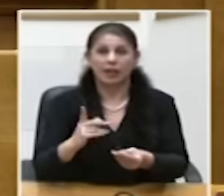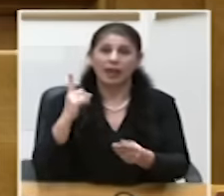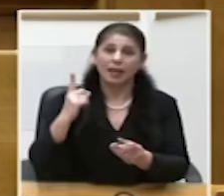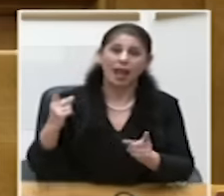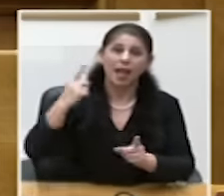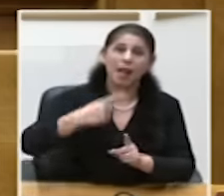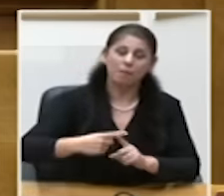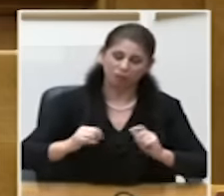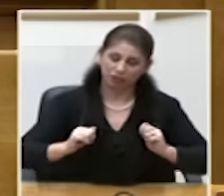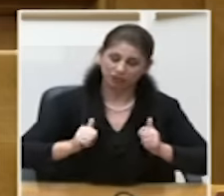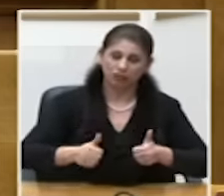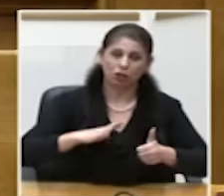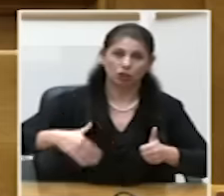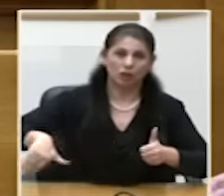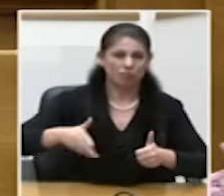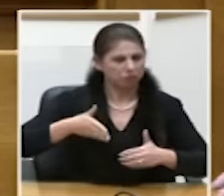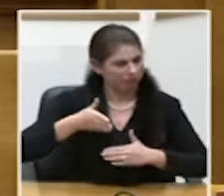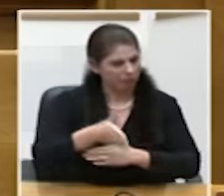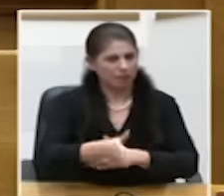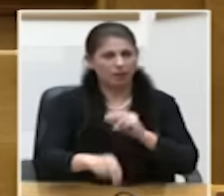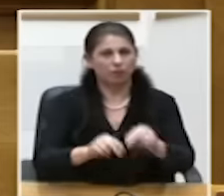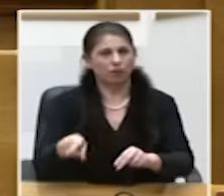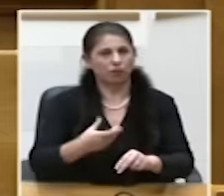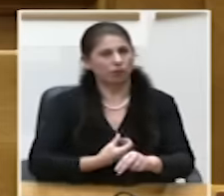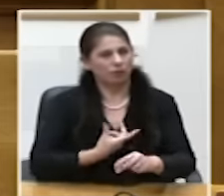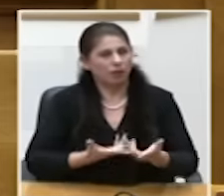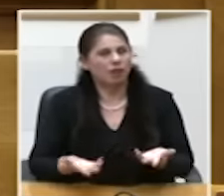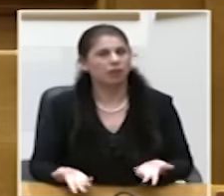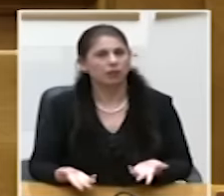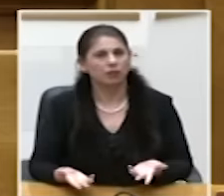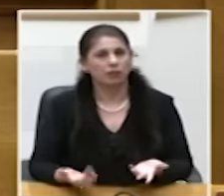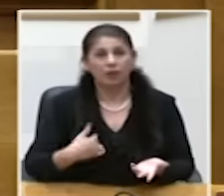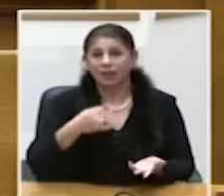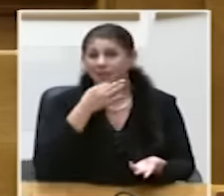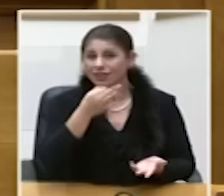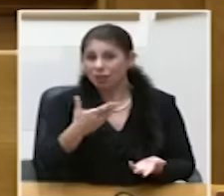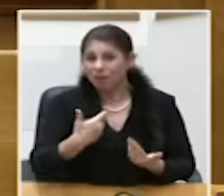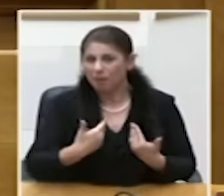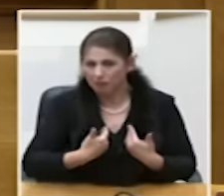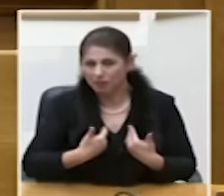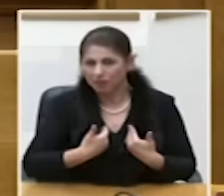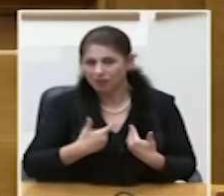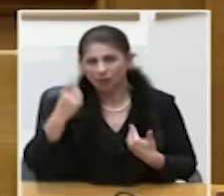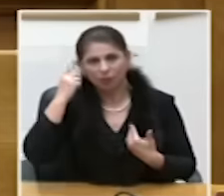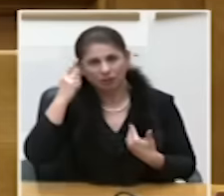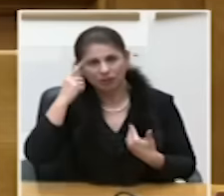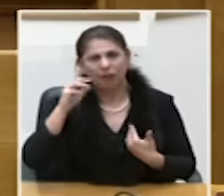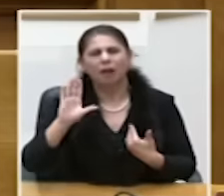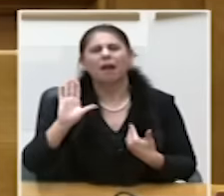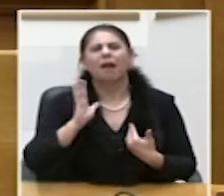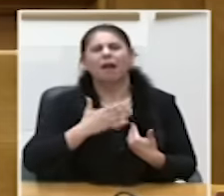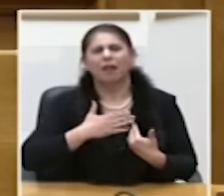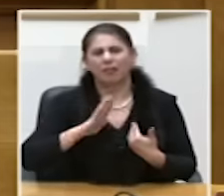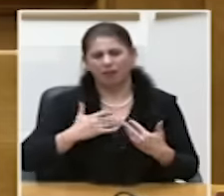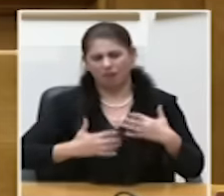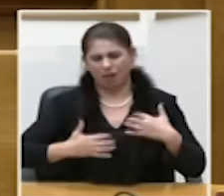στον κόσμο να πάει να ψηφίσει αυτό που τον εκφράζει. Και σας το λέμε εμείς που, όπως ξέρετε, δεν έχουμε καμιά αγωνία για